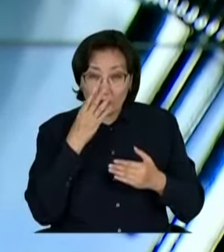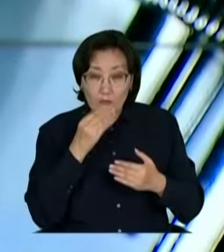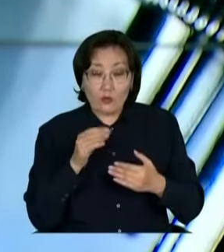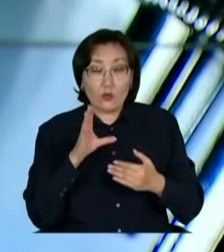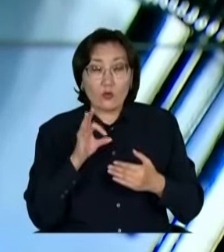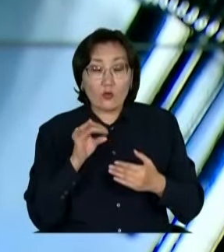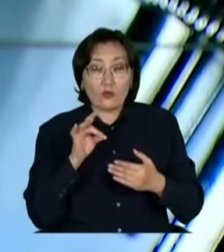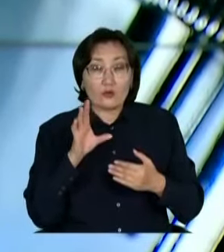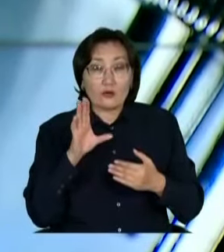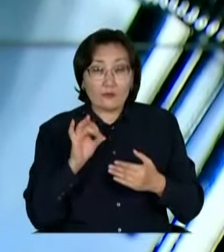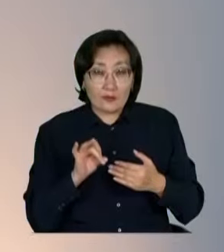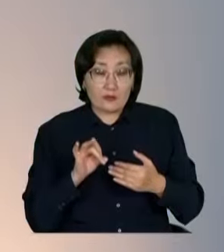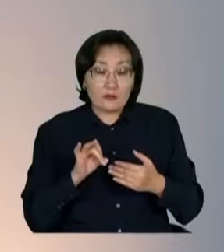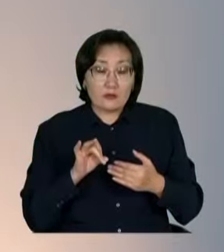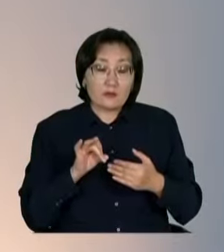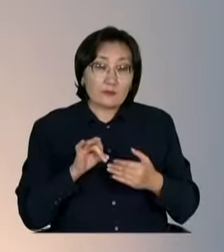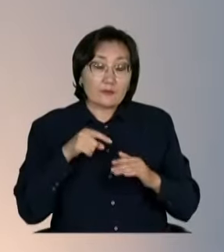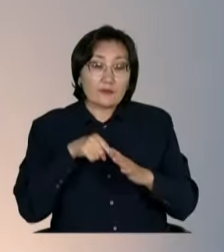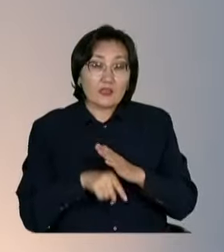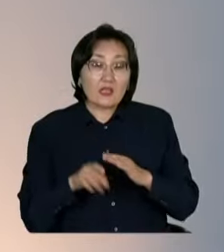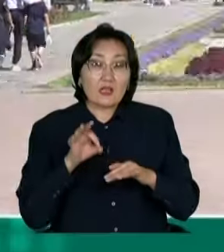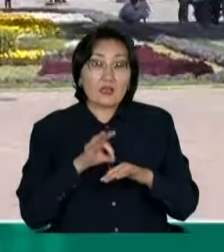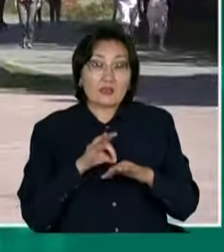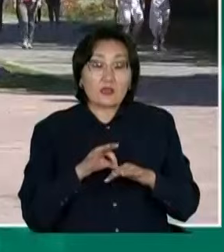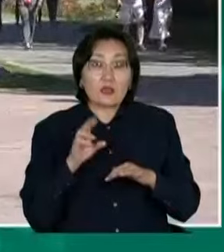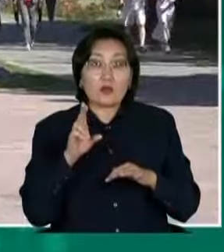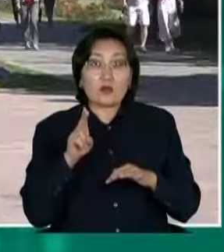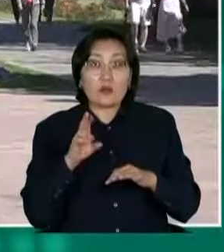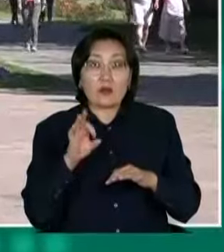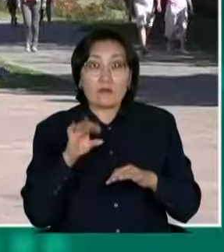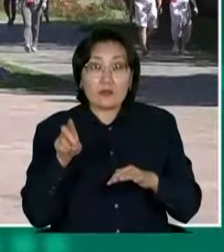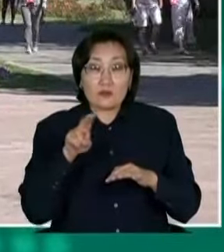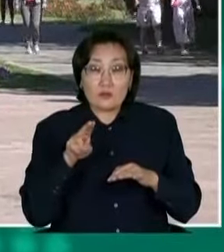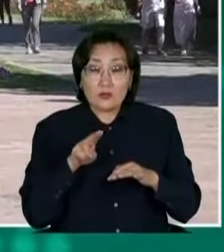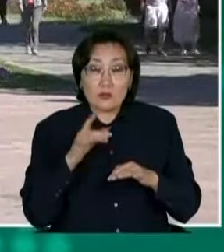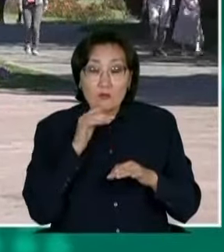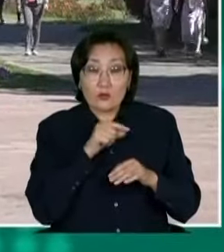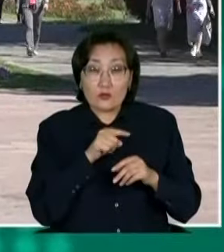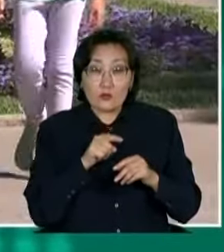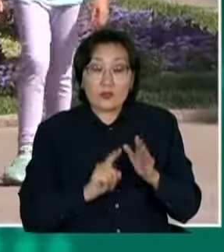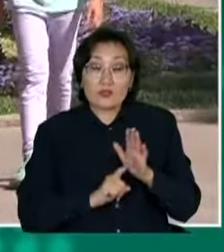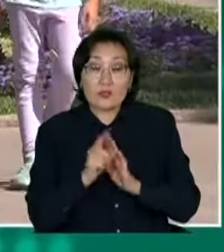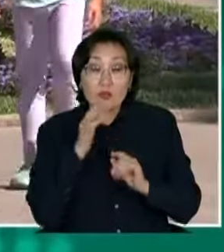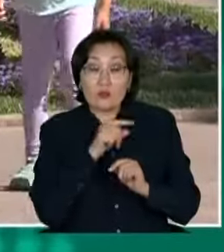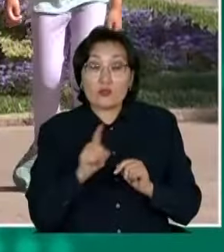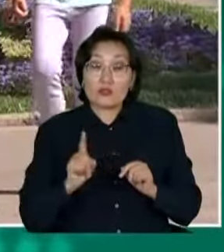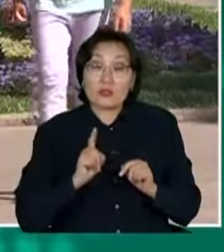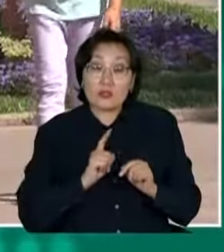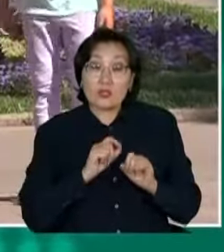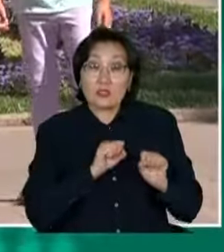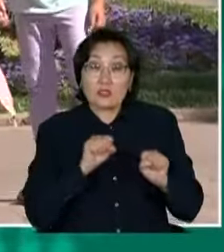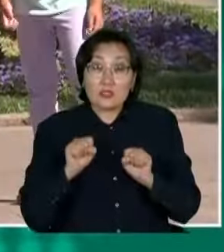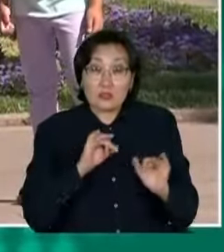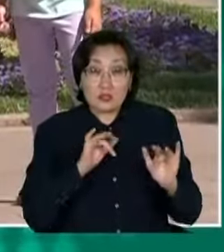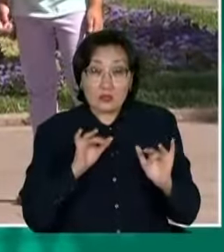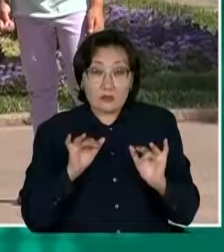респираторлық инфекциялар, жіті респираторлық, оның ішінде коронавирустың бір эпидемиологиялық маусымын күтеміз ғой. Сол себептен сақтық